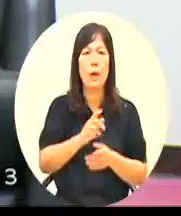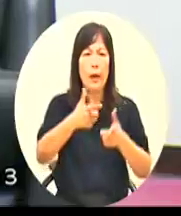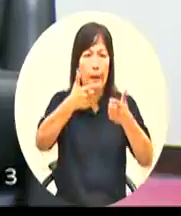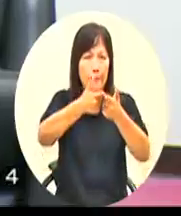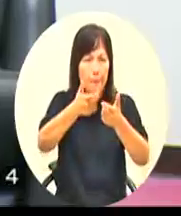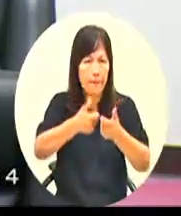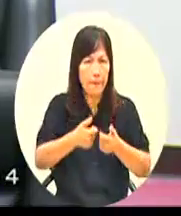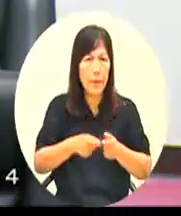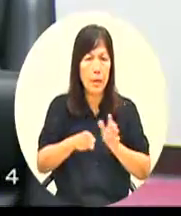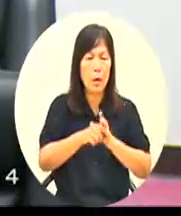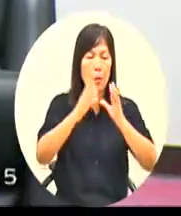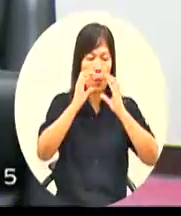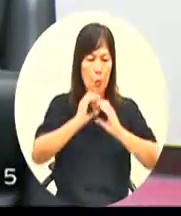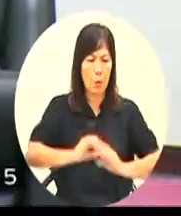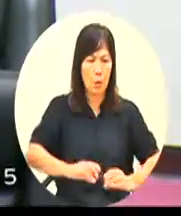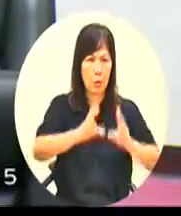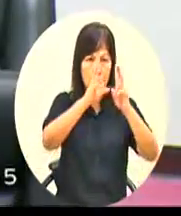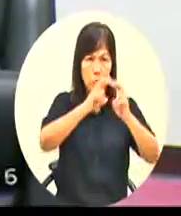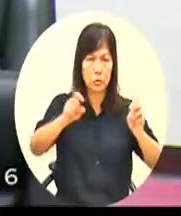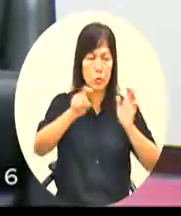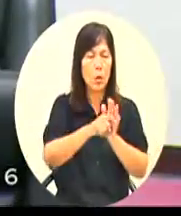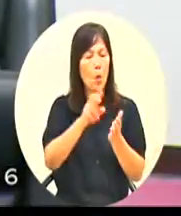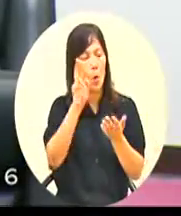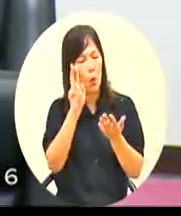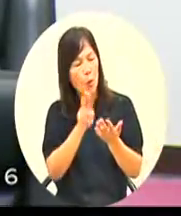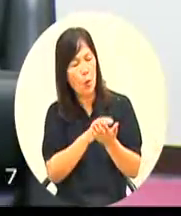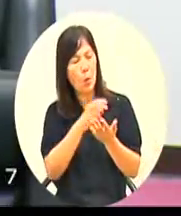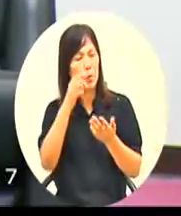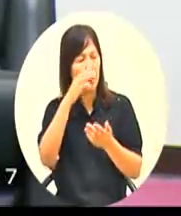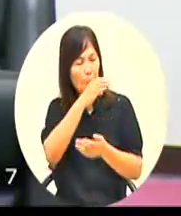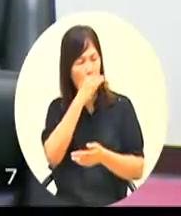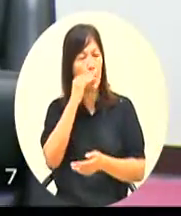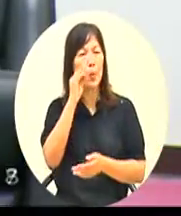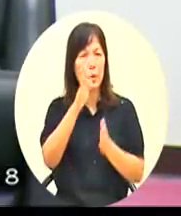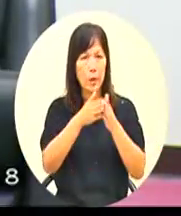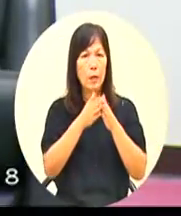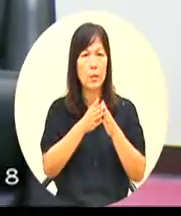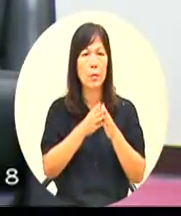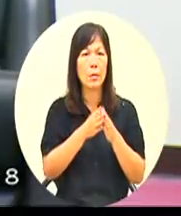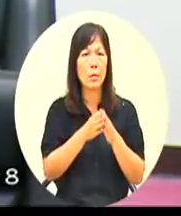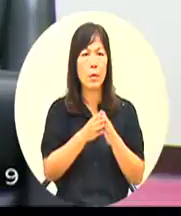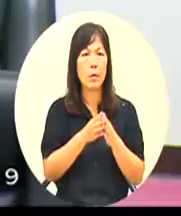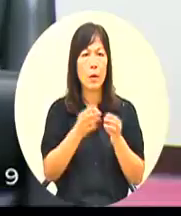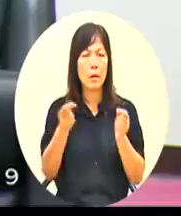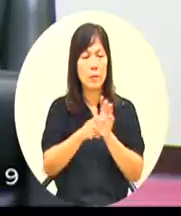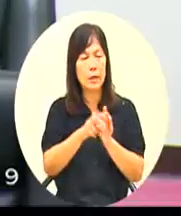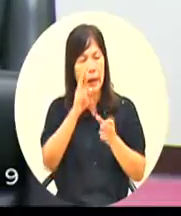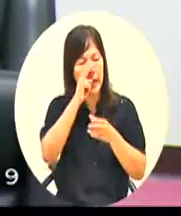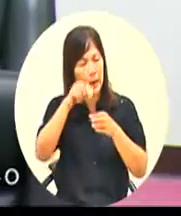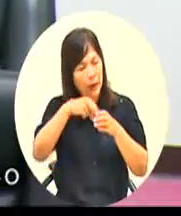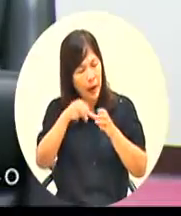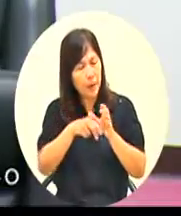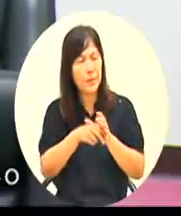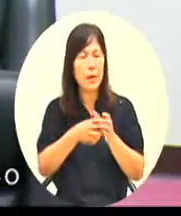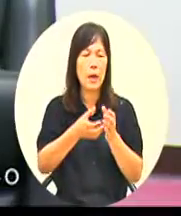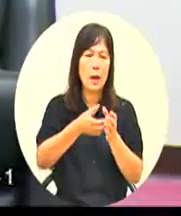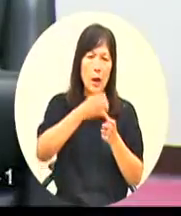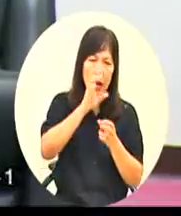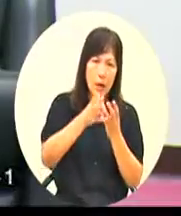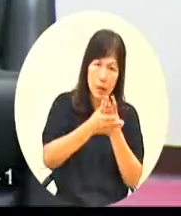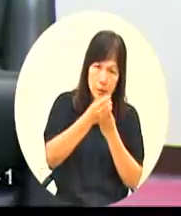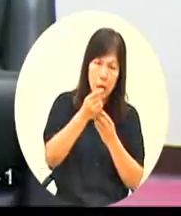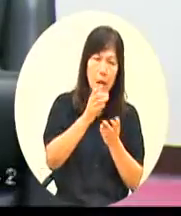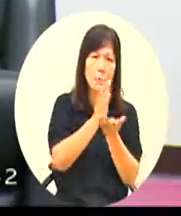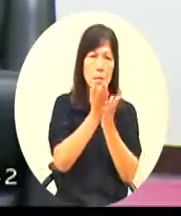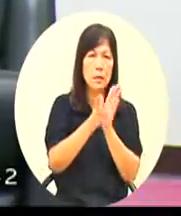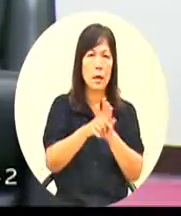个孔子庙的这个书香气质，哦，或者是可以作为一个咖啡或者品茶，让我们的民众可以在那